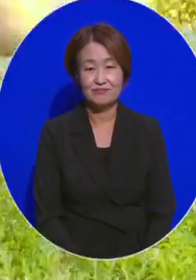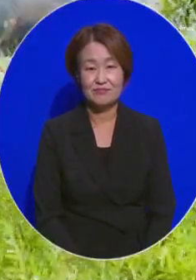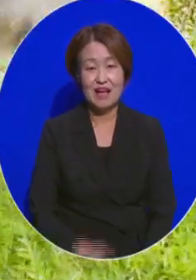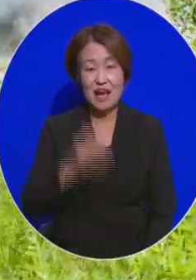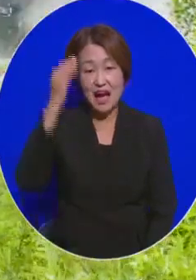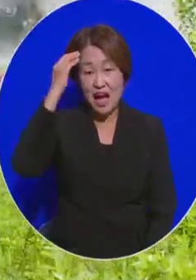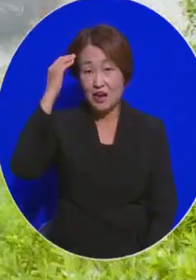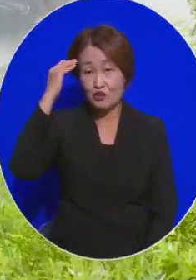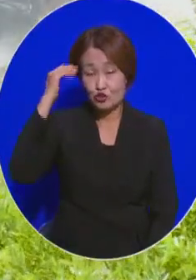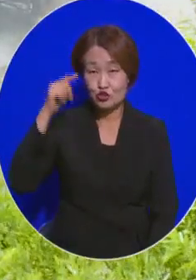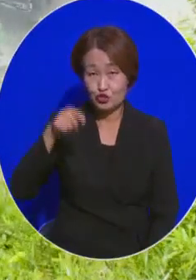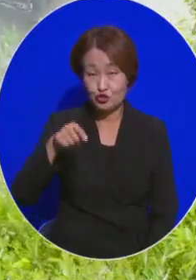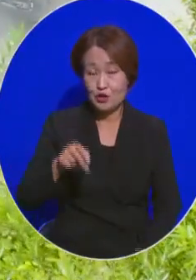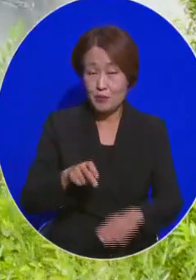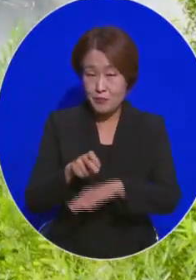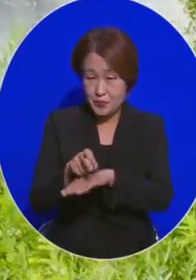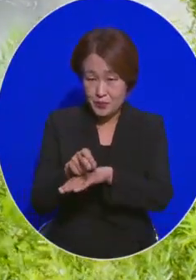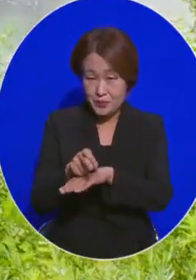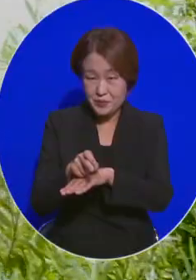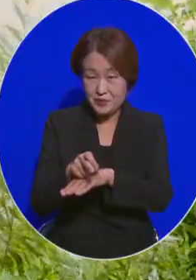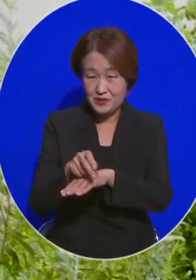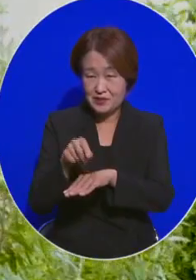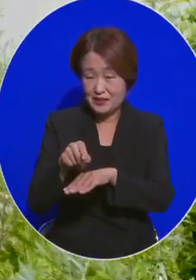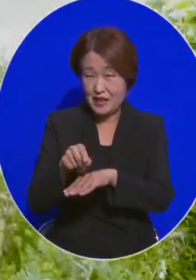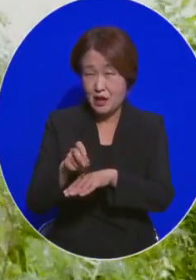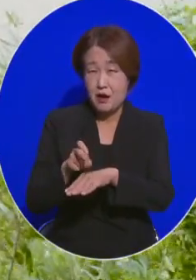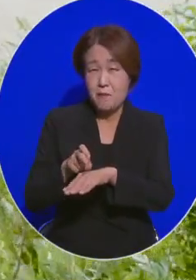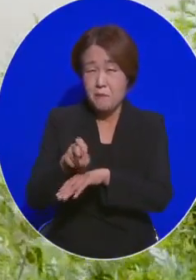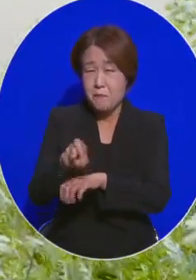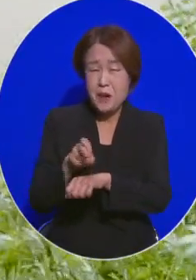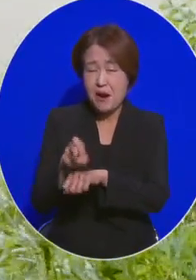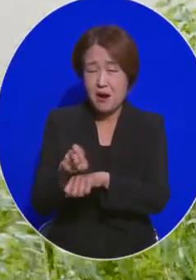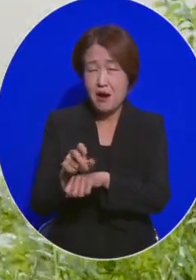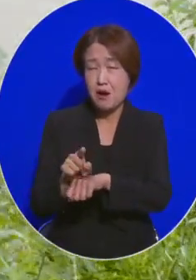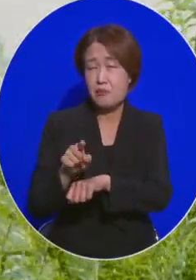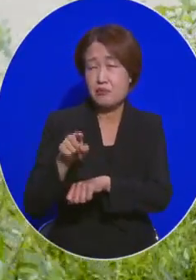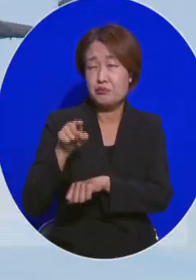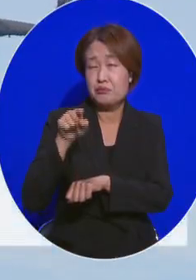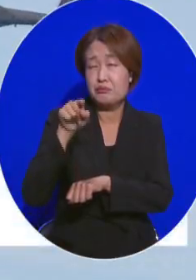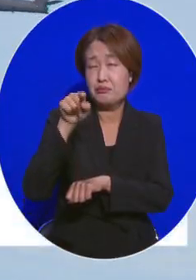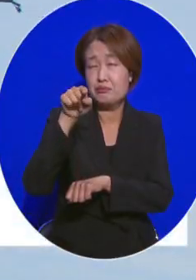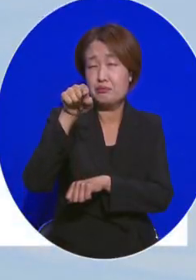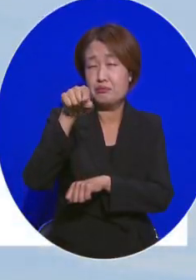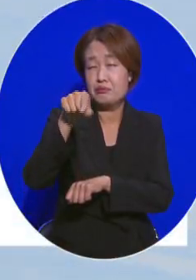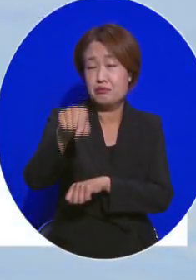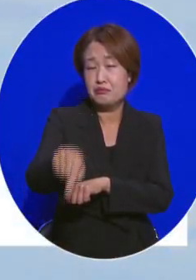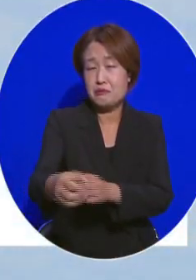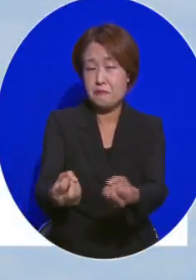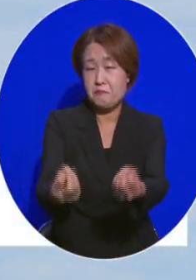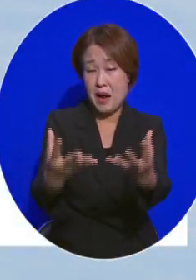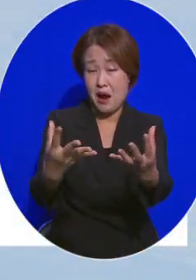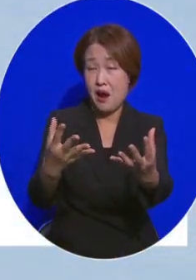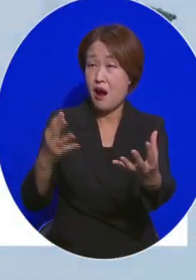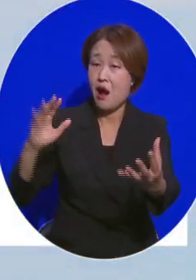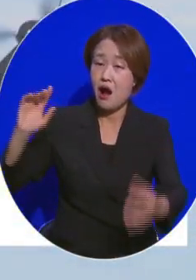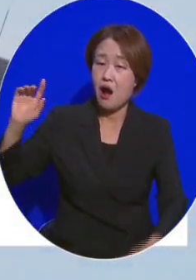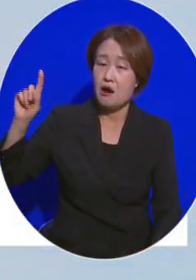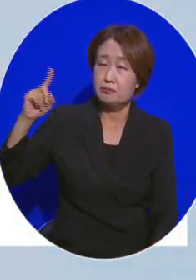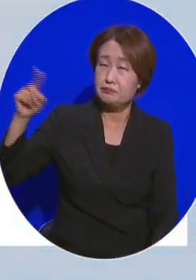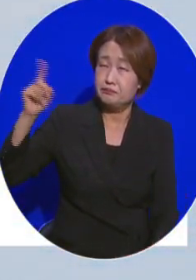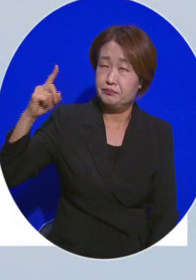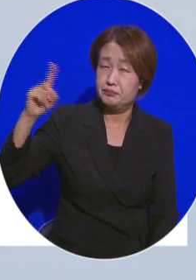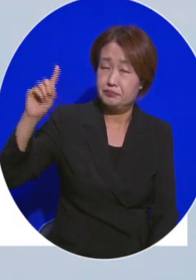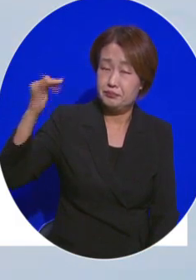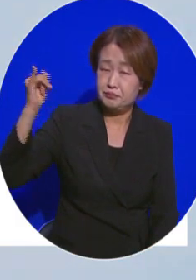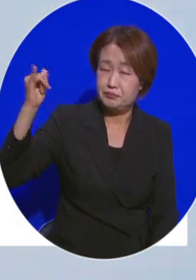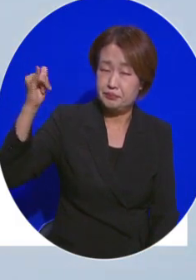K방산의 선두주자인 K2 전차가 표적을 향해 전차포 사격을 가합니다. 하늘에는 AH-642 아파치